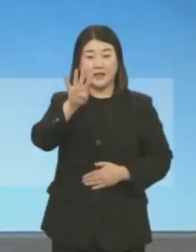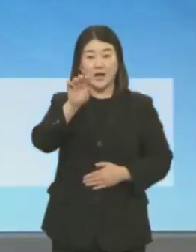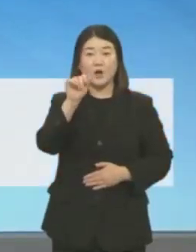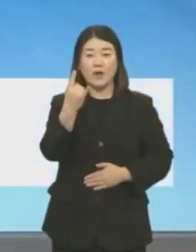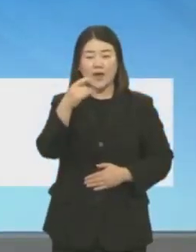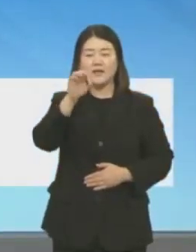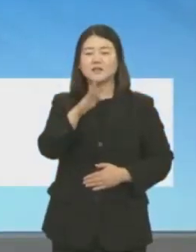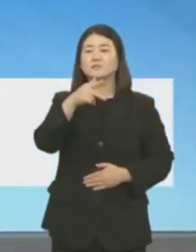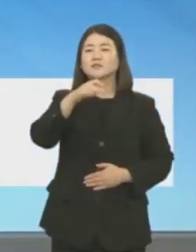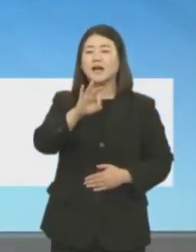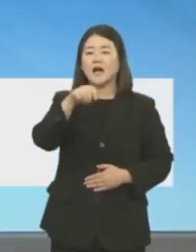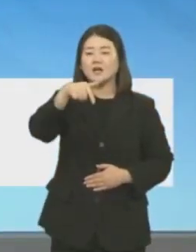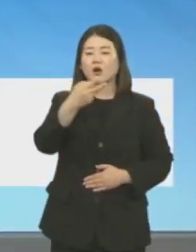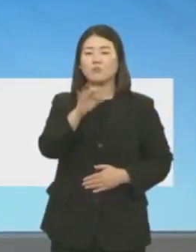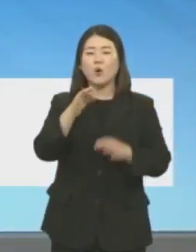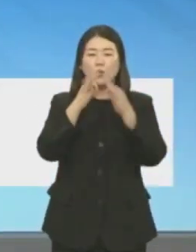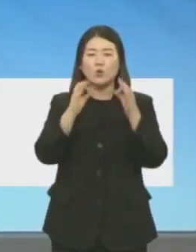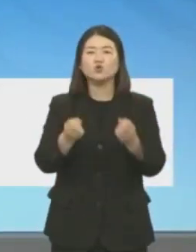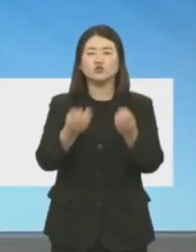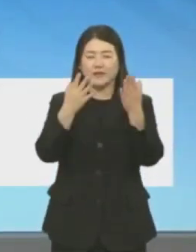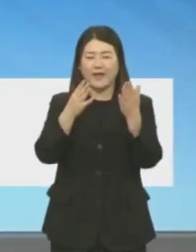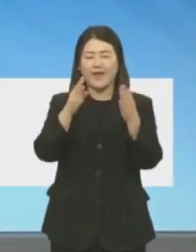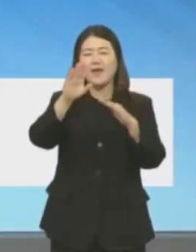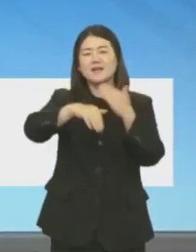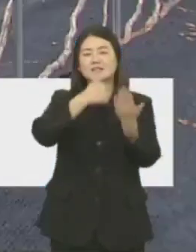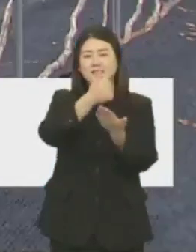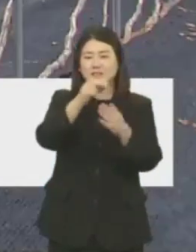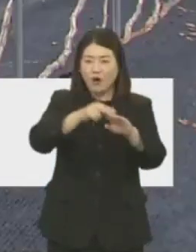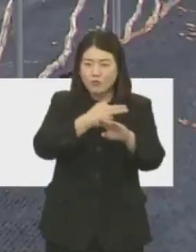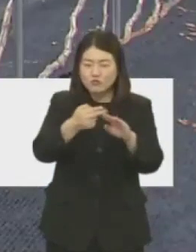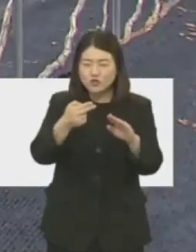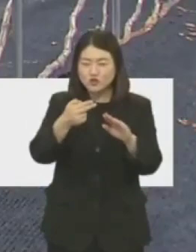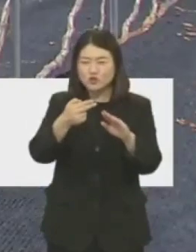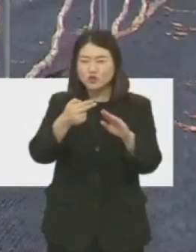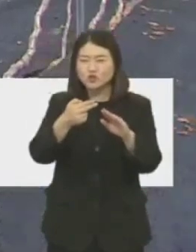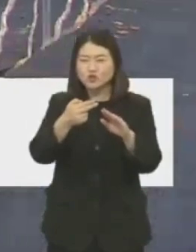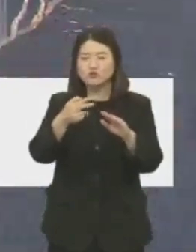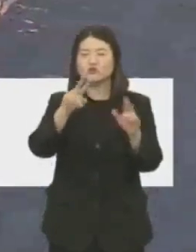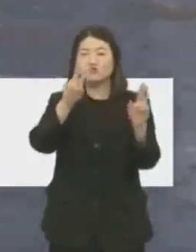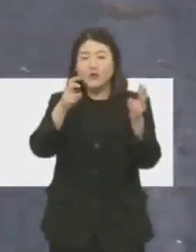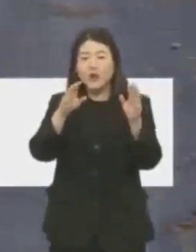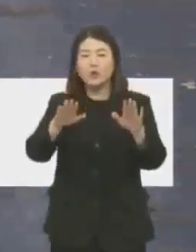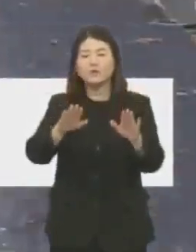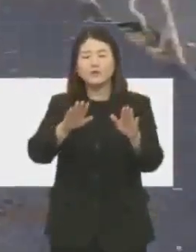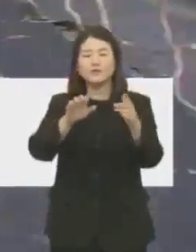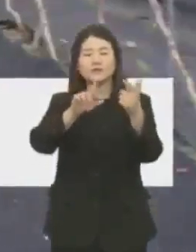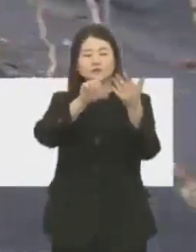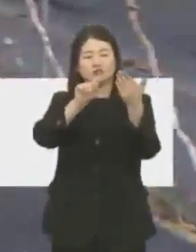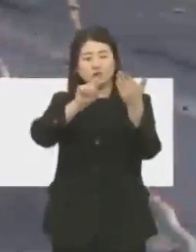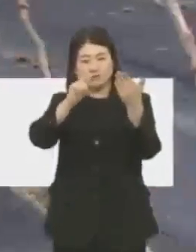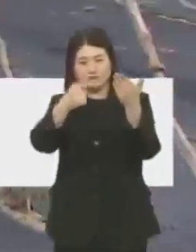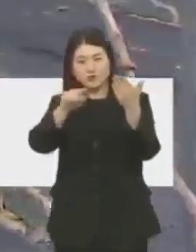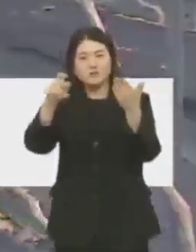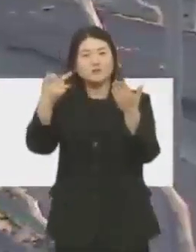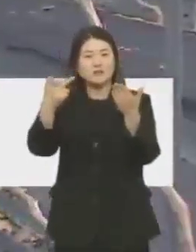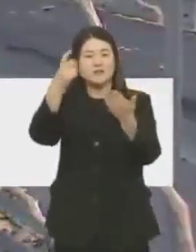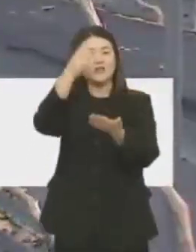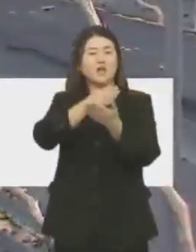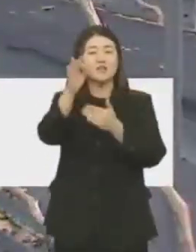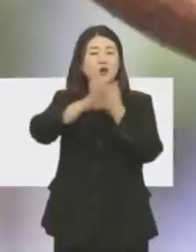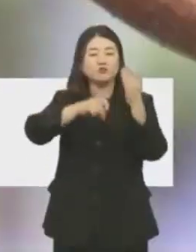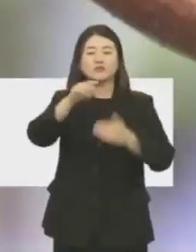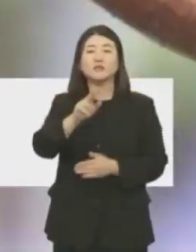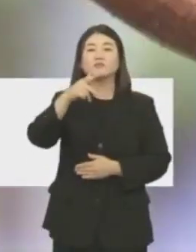제24회 입장 거봉 포도 축제가 신의 선물 자연의 맛 입장 거봉이라는 주제로 오는 16일에서 17일 천안시